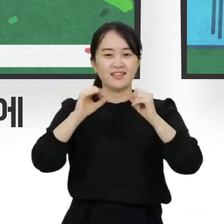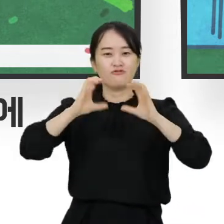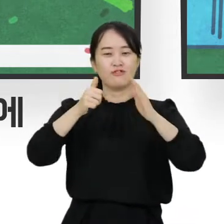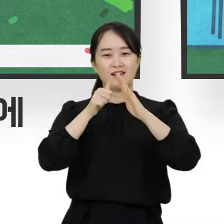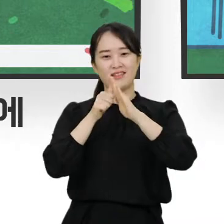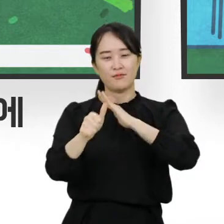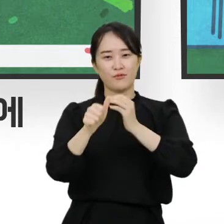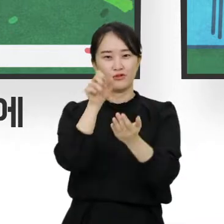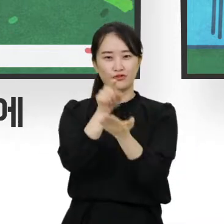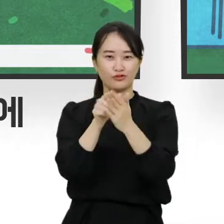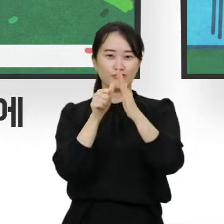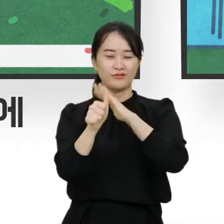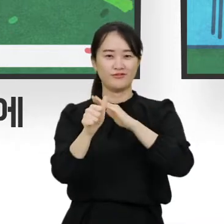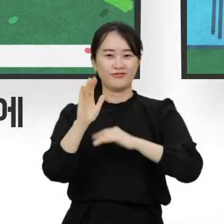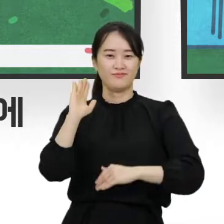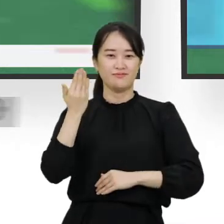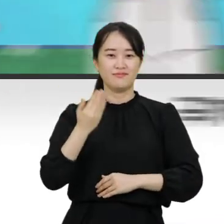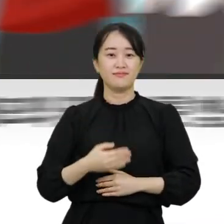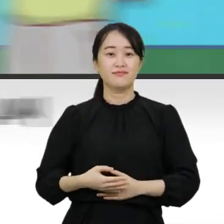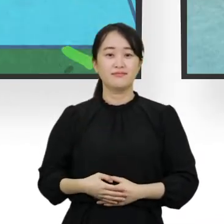국가대표 축구선수가 되었습니다.